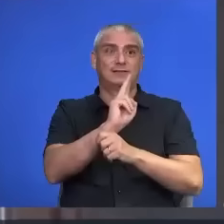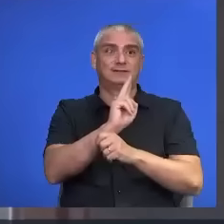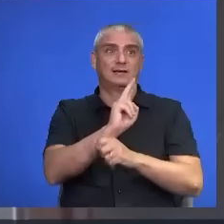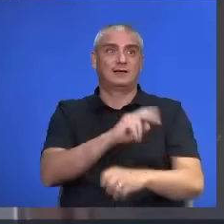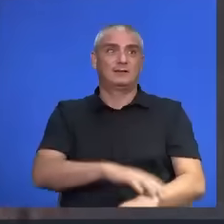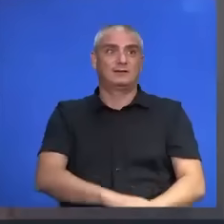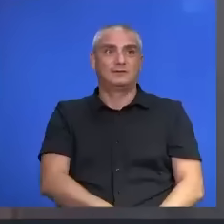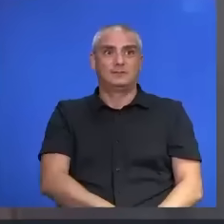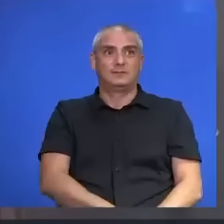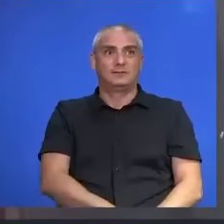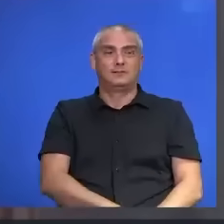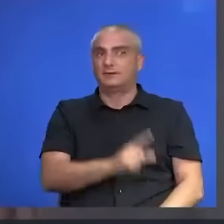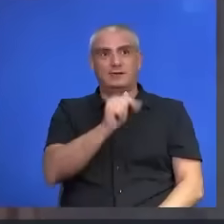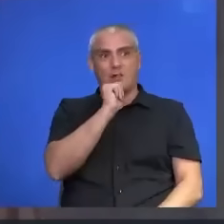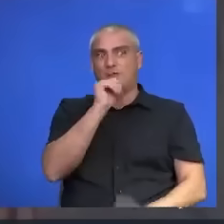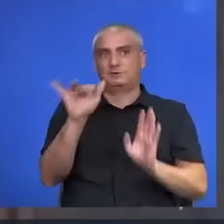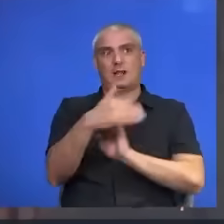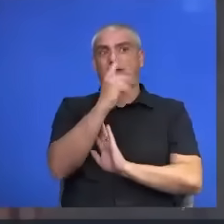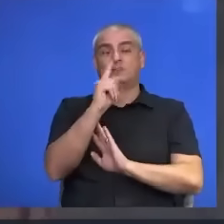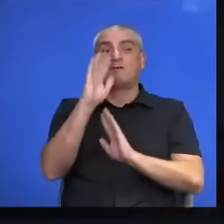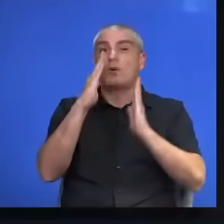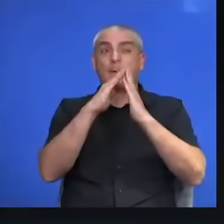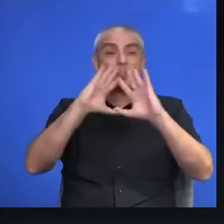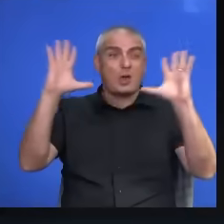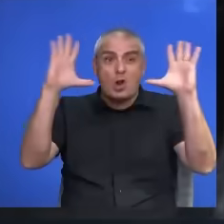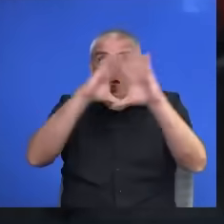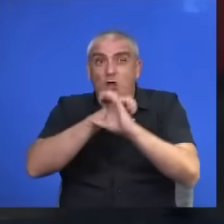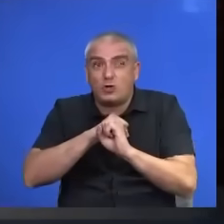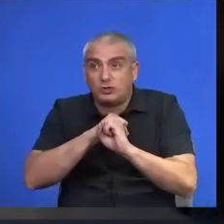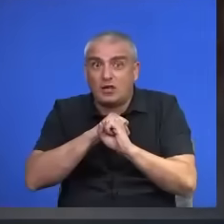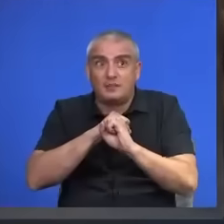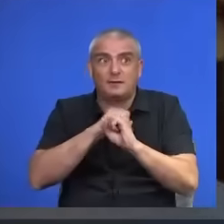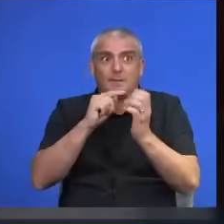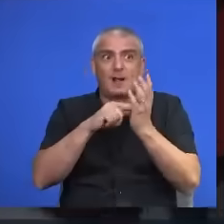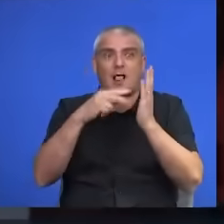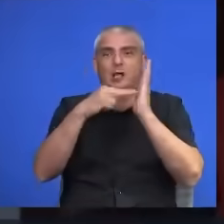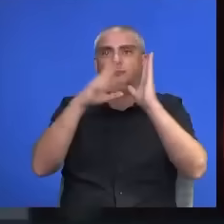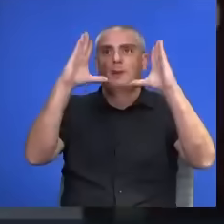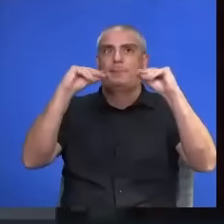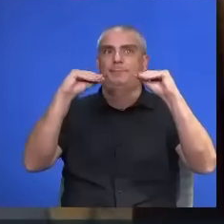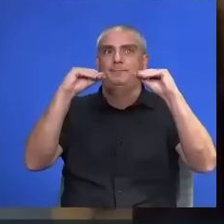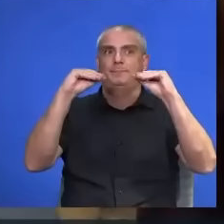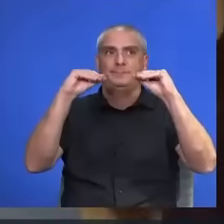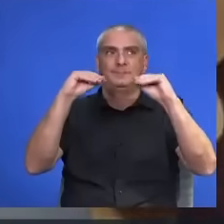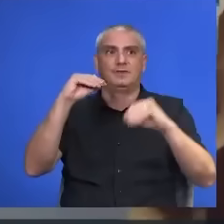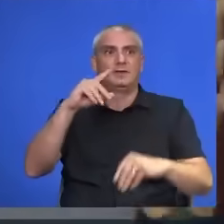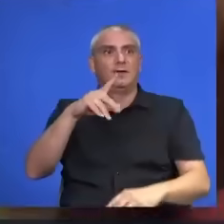תזהר. היא לא מוכנה להתפנות, אף שבבית הכל חשוך, כי בסדרות החשמל נותק. אתה יכול להציק לנו